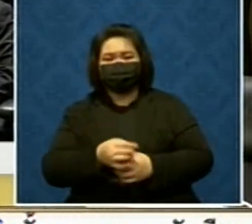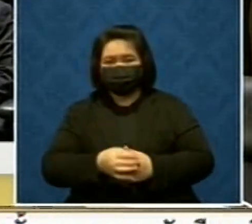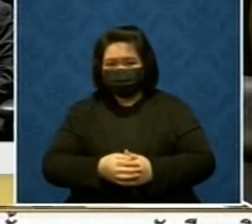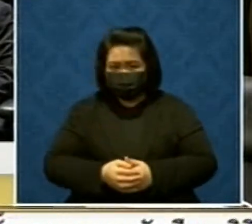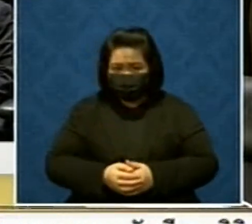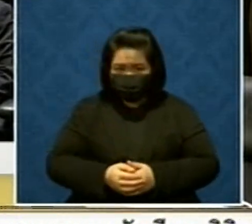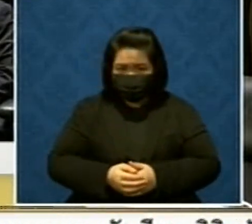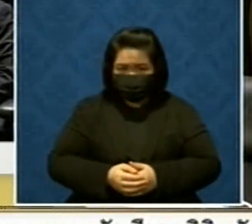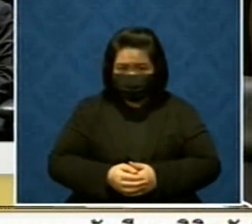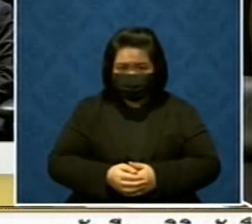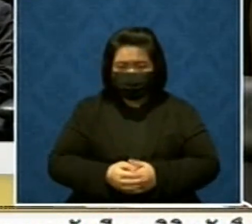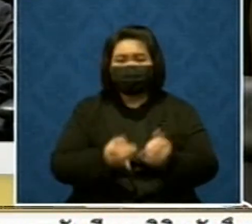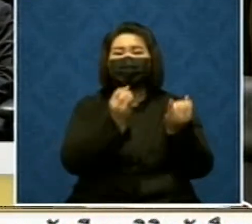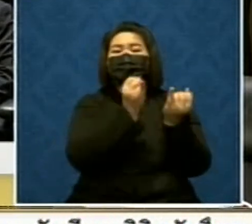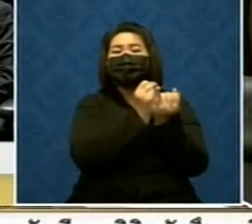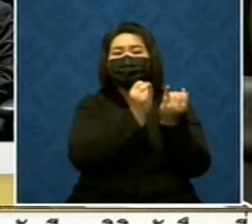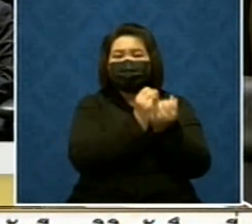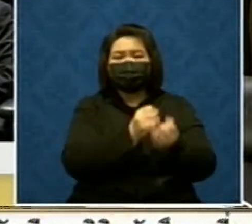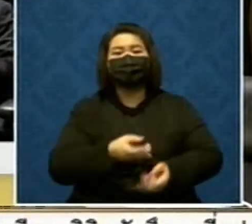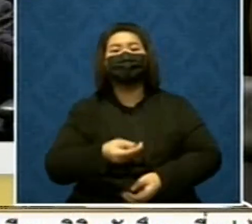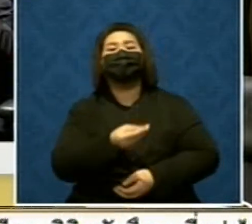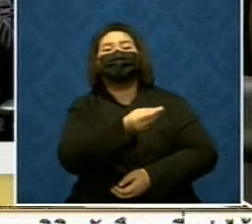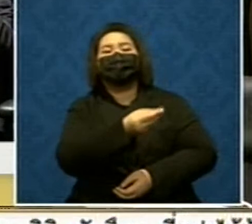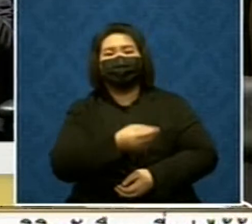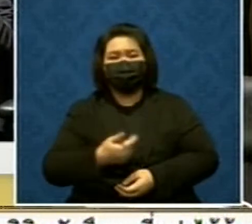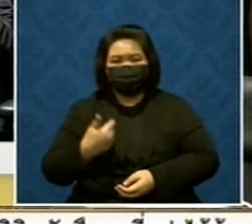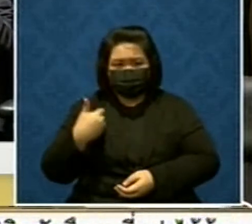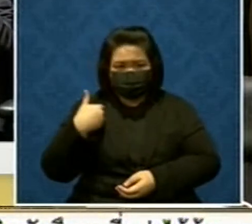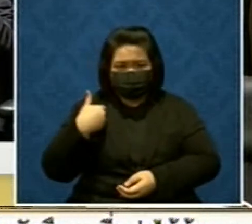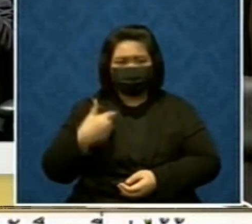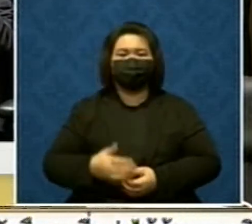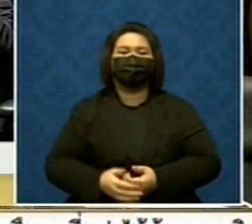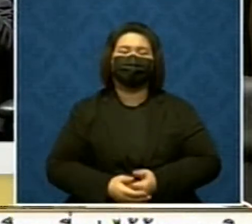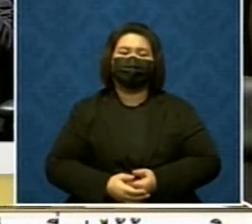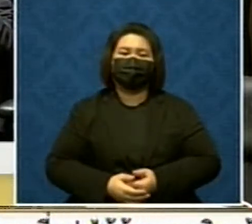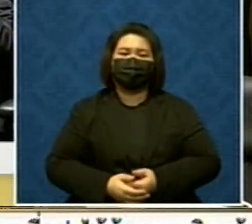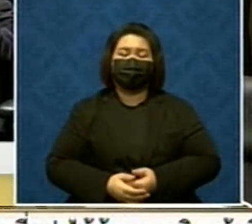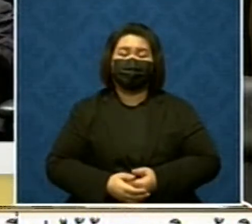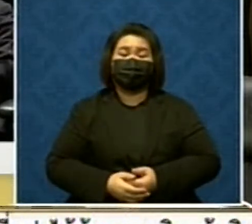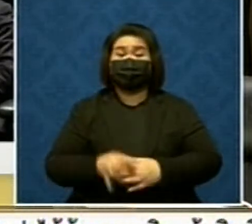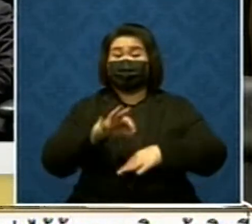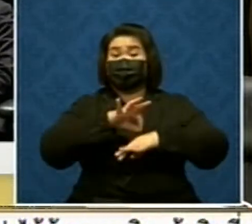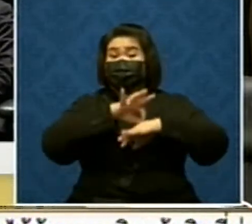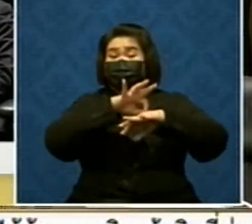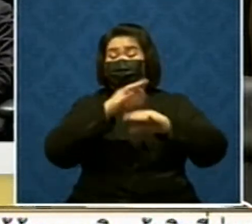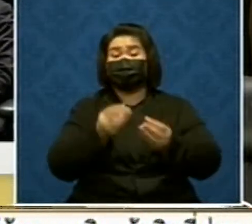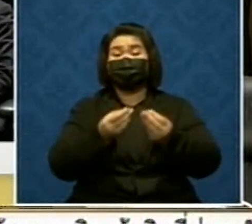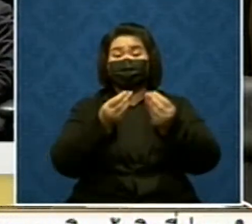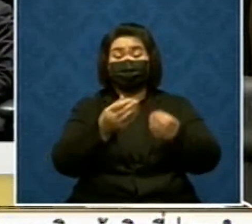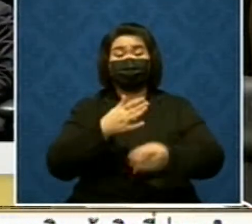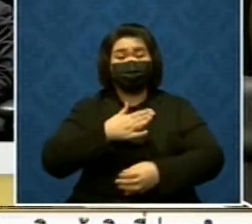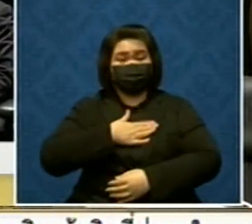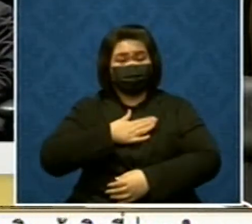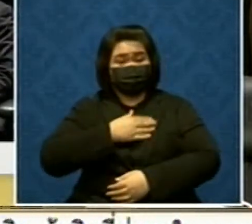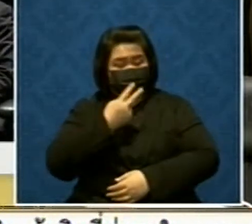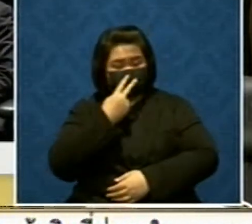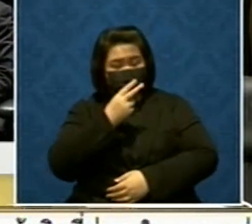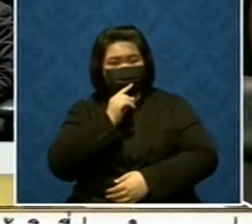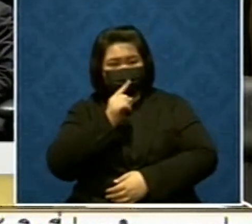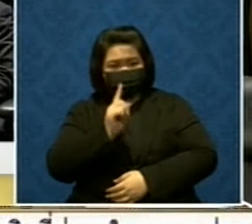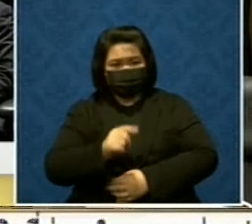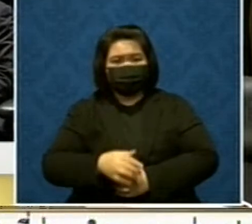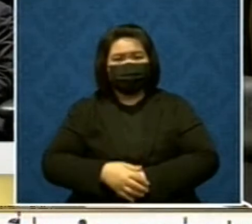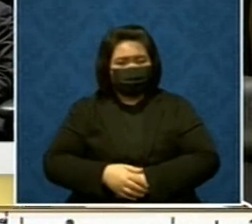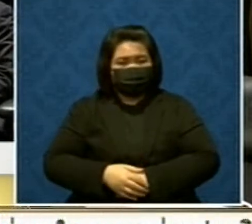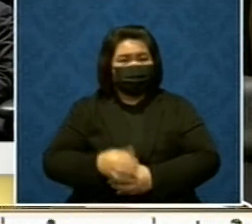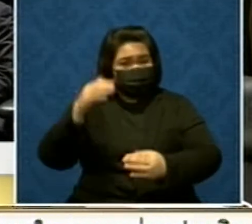เอาประโยชน์ใส่พวกตัวเองพวกพ้องตัวเองแล้วเวลาแต่งตั้งเนี่ยผมจะบอกเลยเขาเรียก